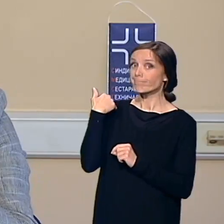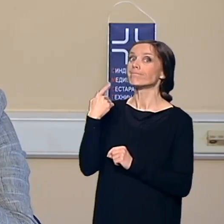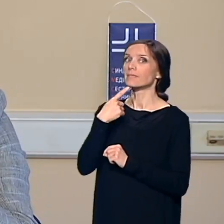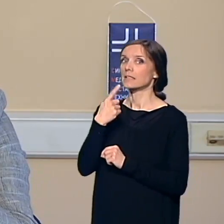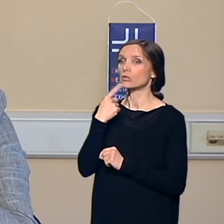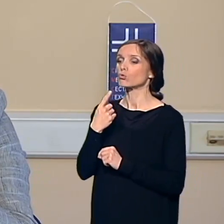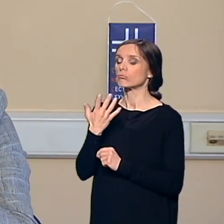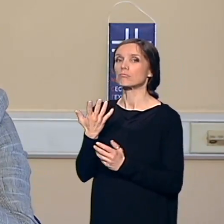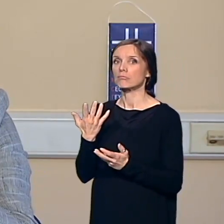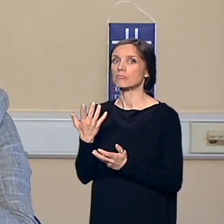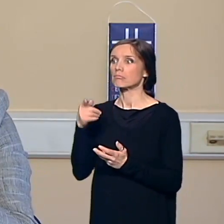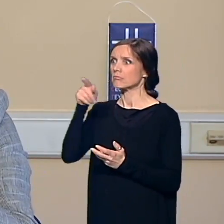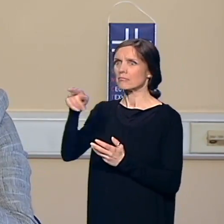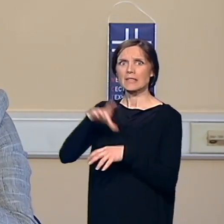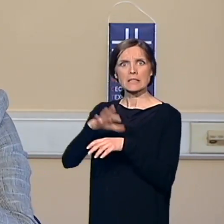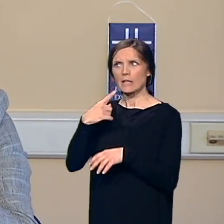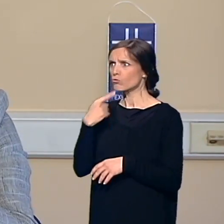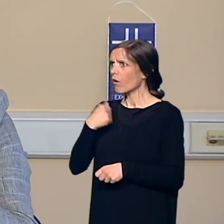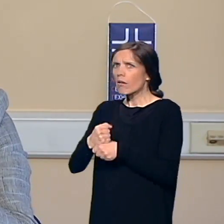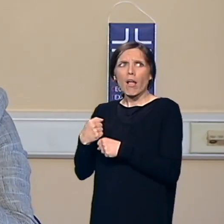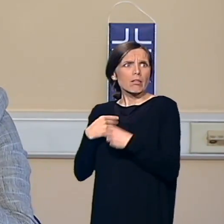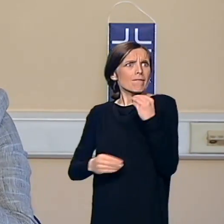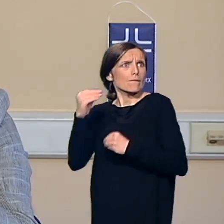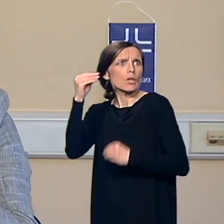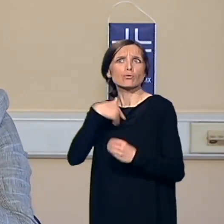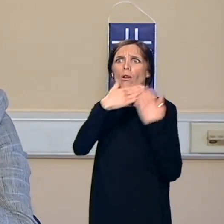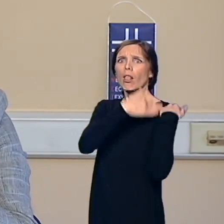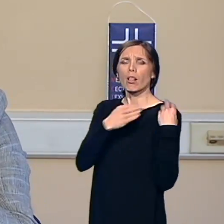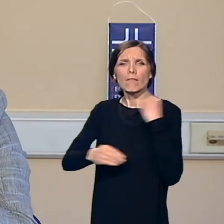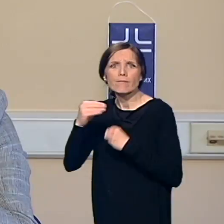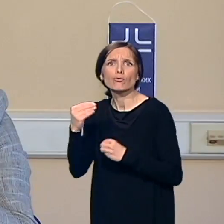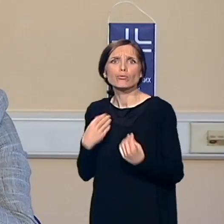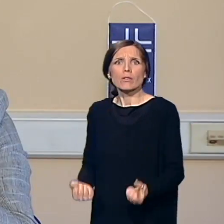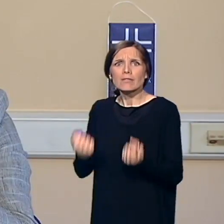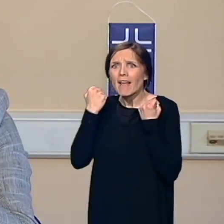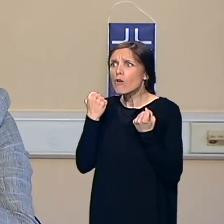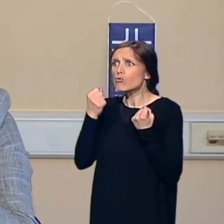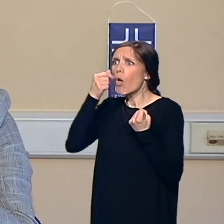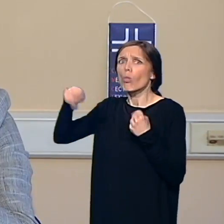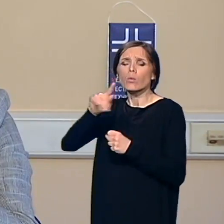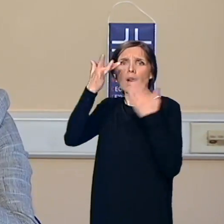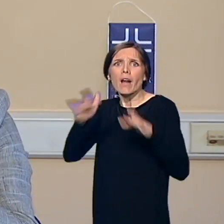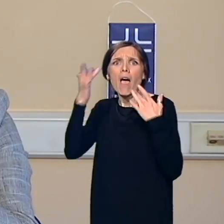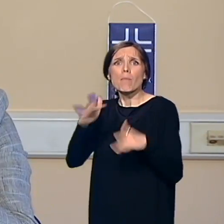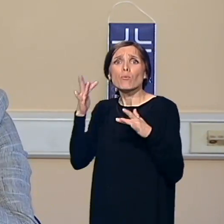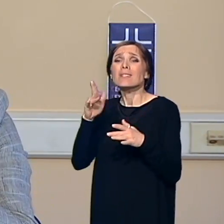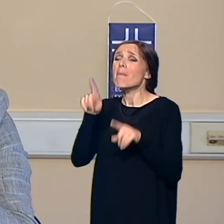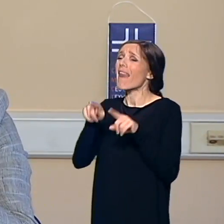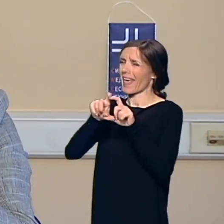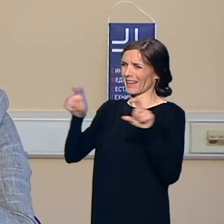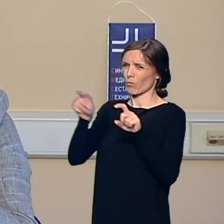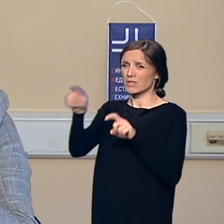rade teže i više, da ljudi napuštaju, postoje ustanove iz kojih u danu ode 5-6